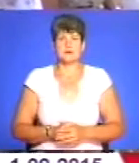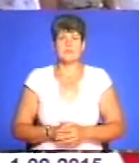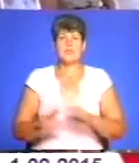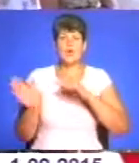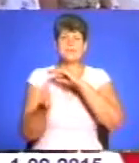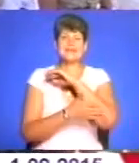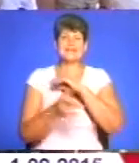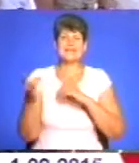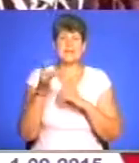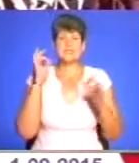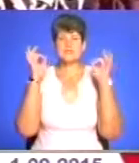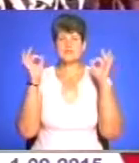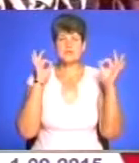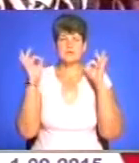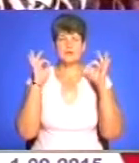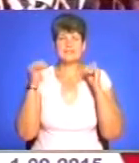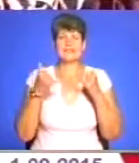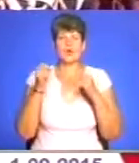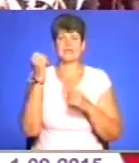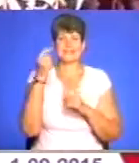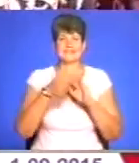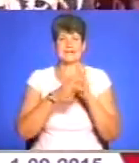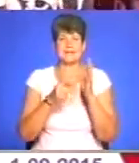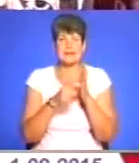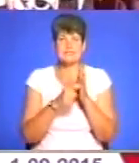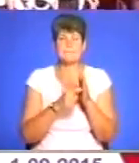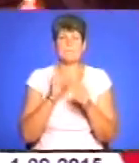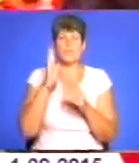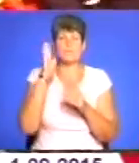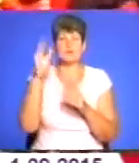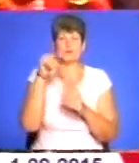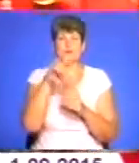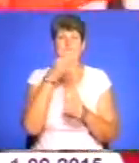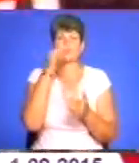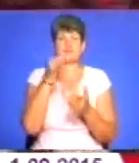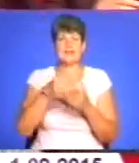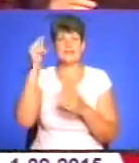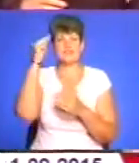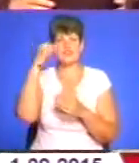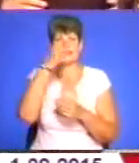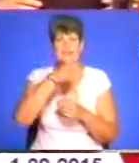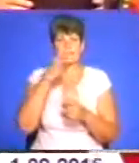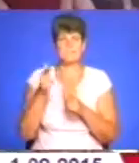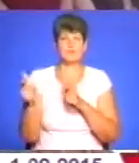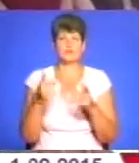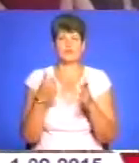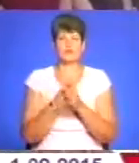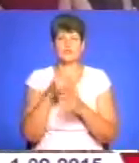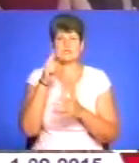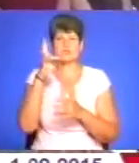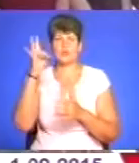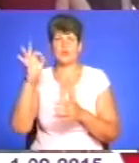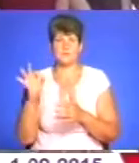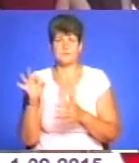Останній раз прозвучав перший дзвоник для 11-класників. Попереду у них відповідальний навчальний рік та підготовка до зовнішнього